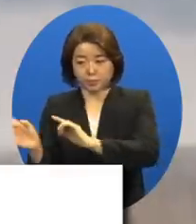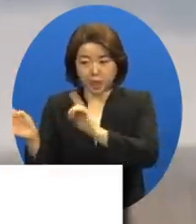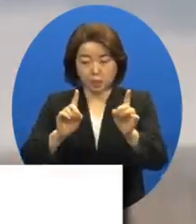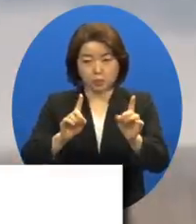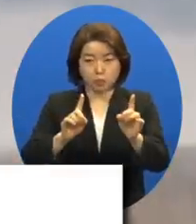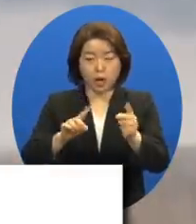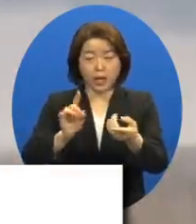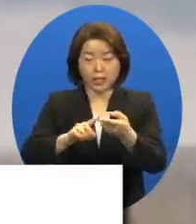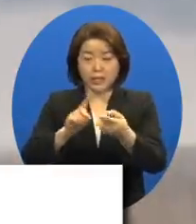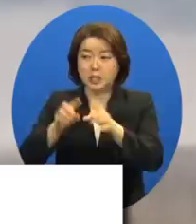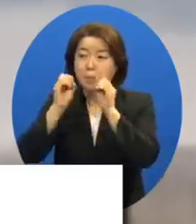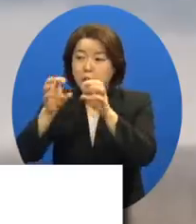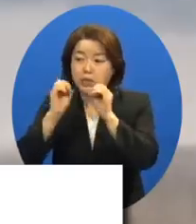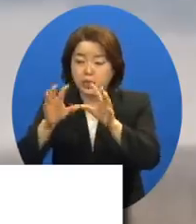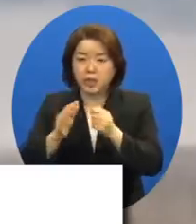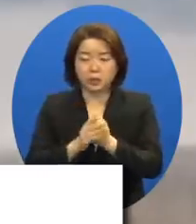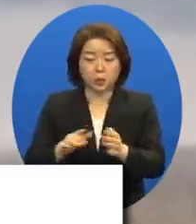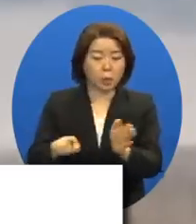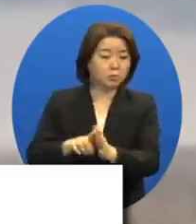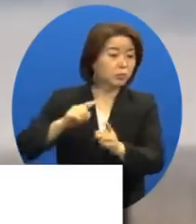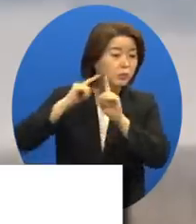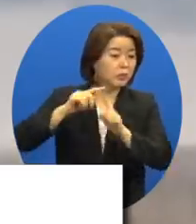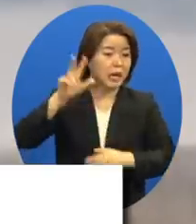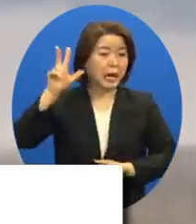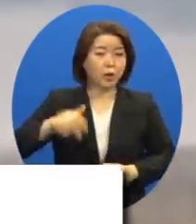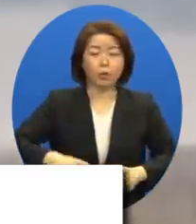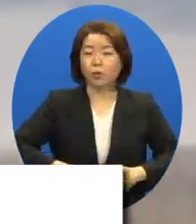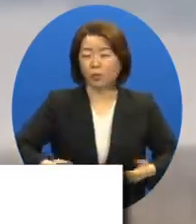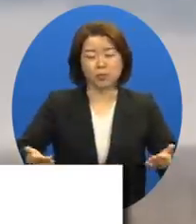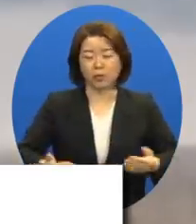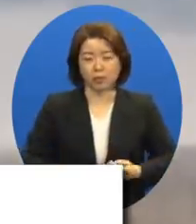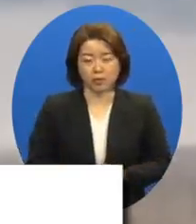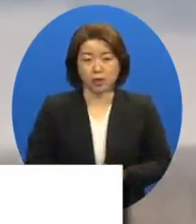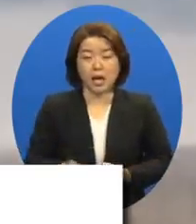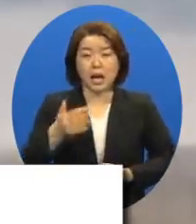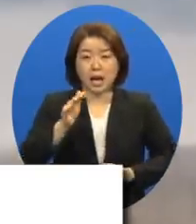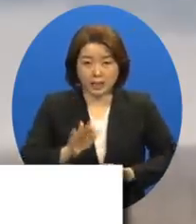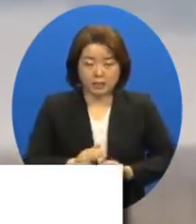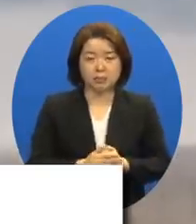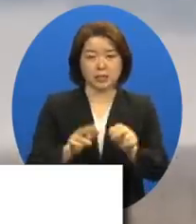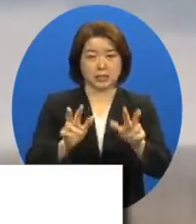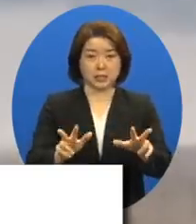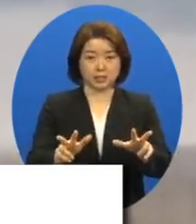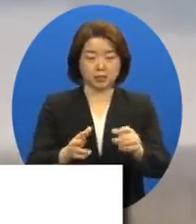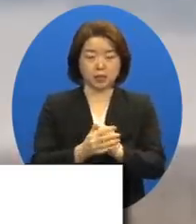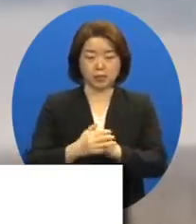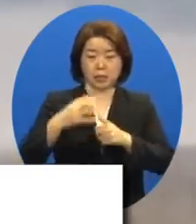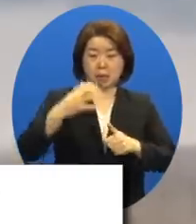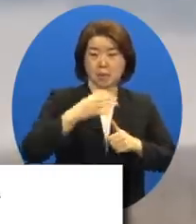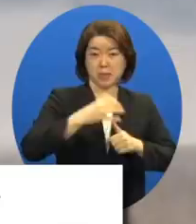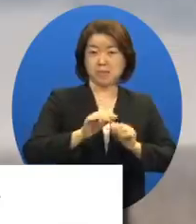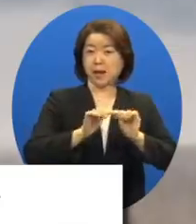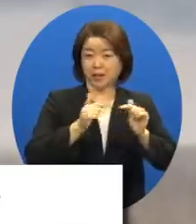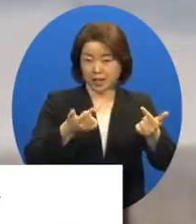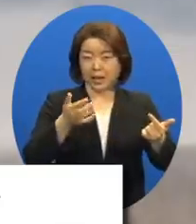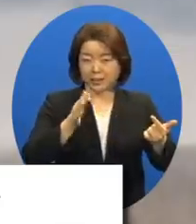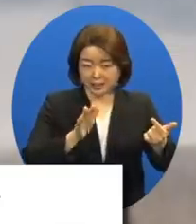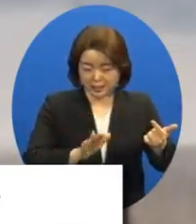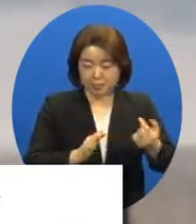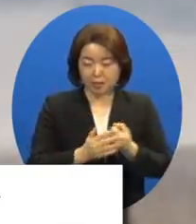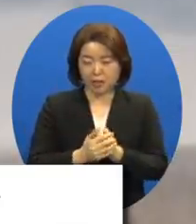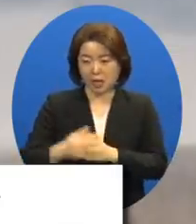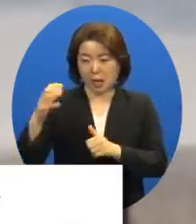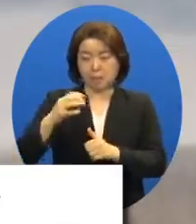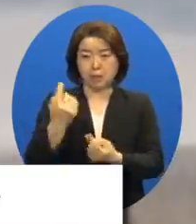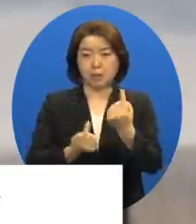해서 순교를 각오해야 될 이유는 없습니다 그렇지만 지금은 핍박은 아니지만 핍박 받아도